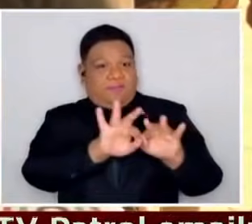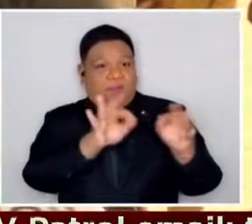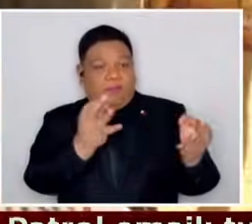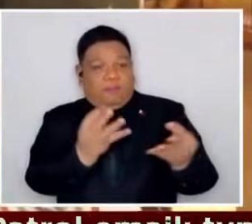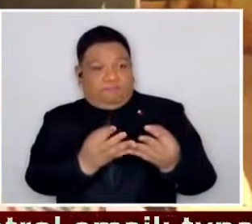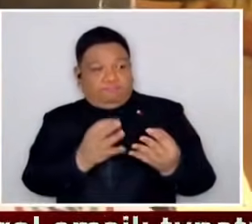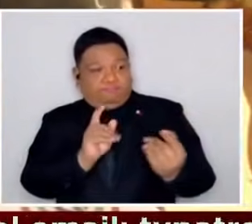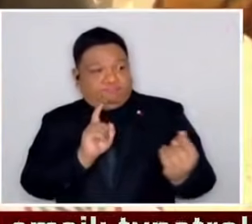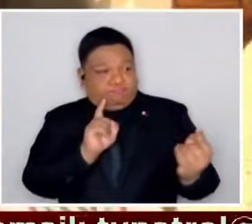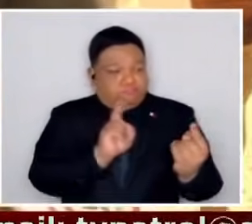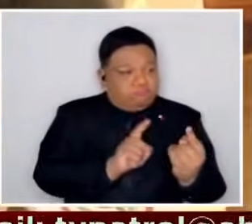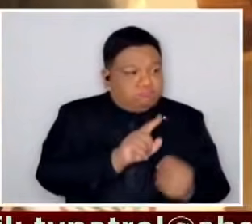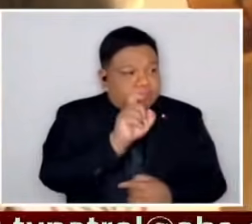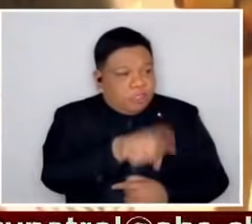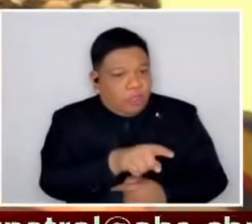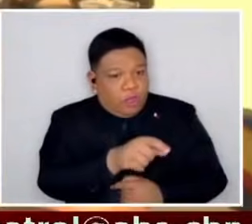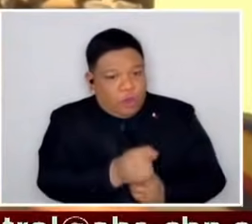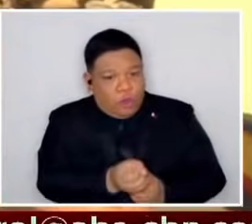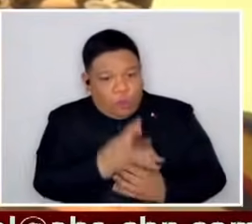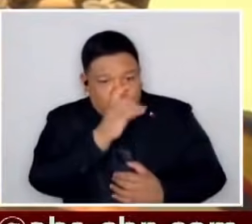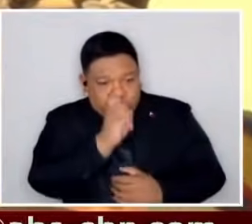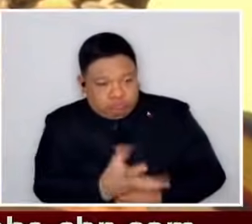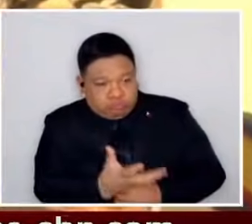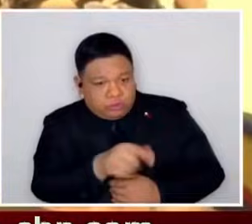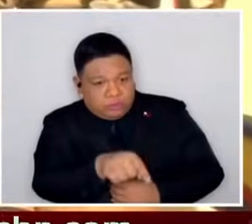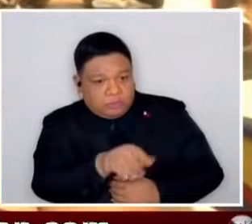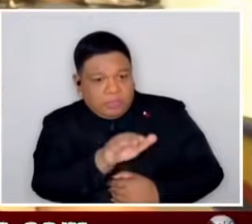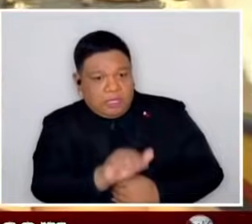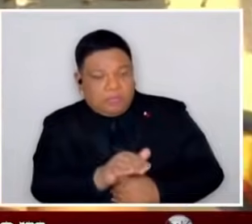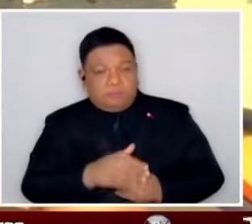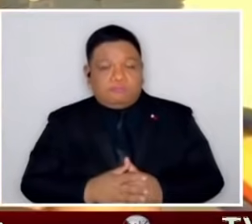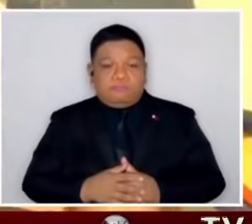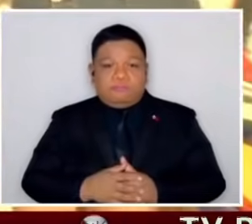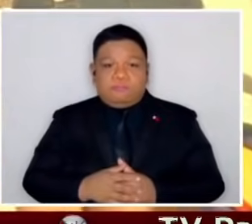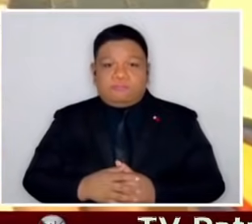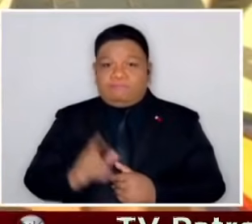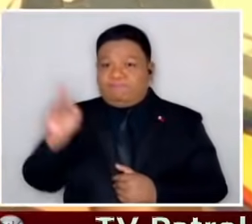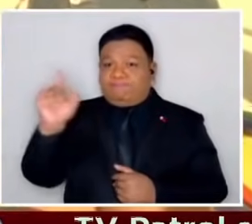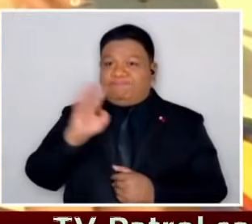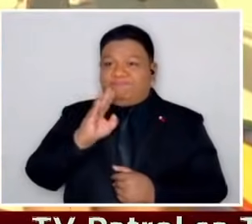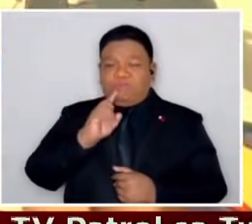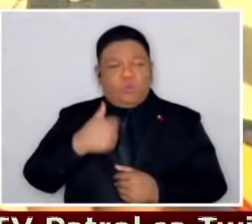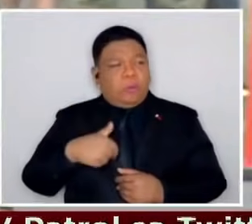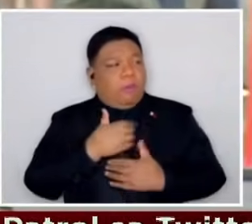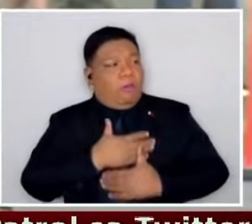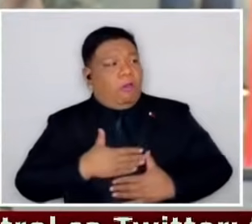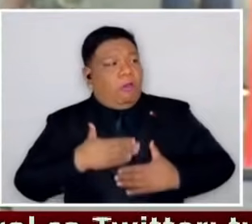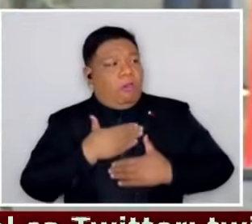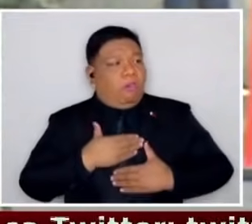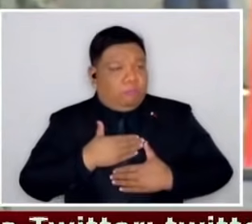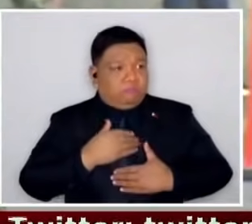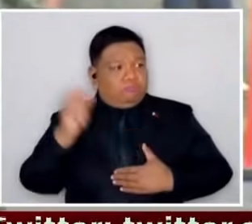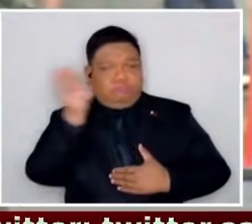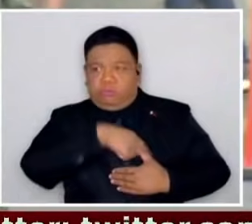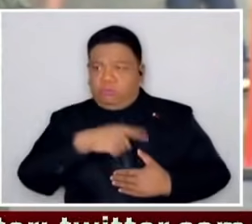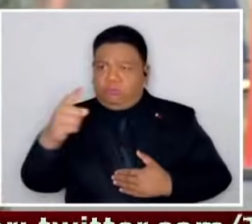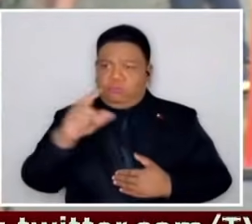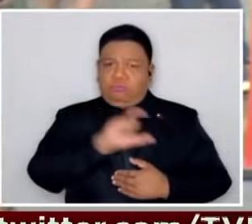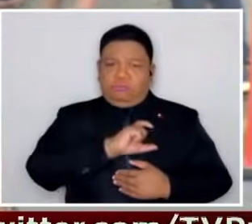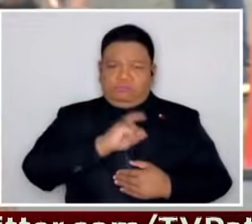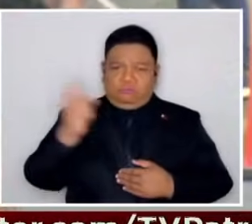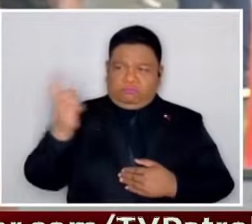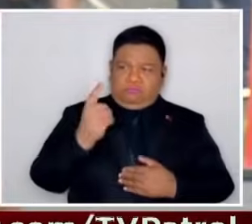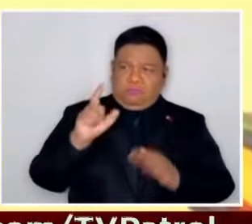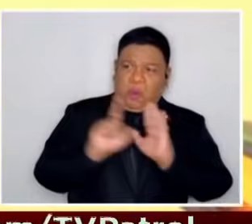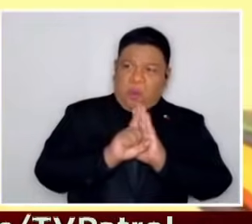edad ng kasama nilang bata. Nag-enjoy kami sightseeing there. Aba, bigla kami nilapitan. Bawal daw. Sana, doon pala